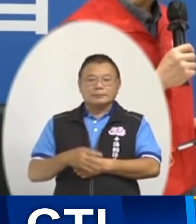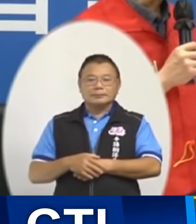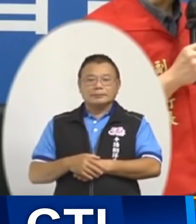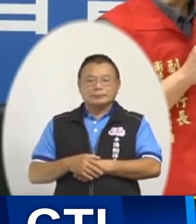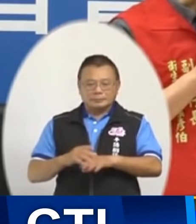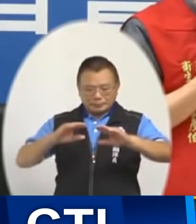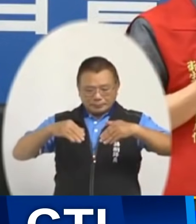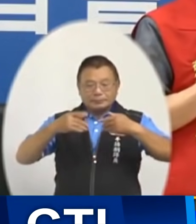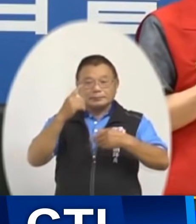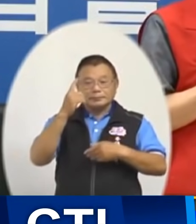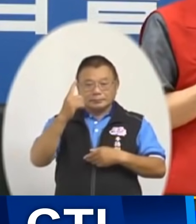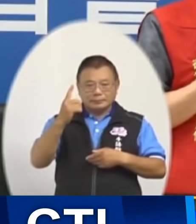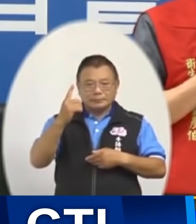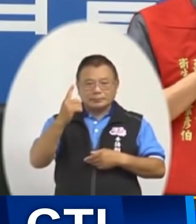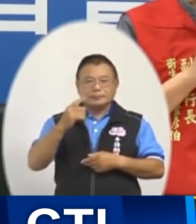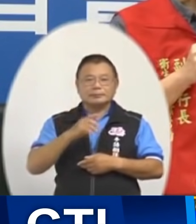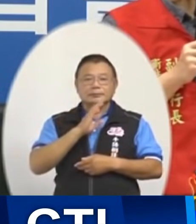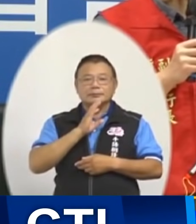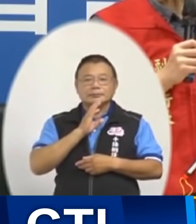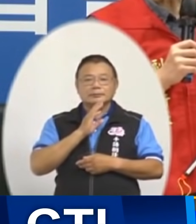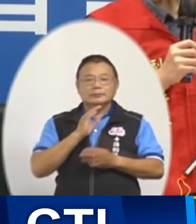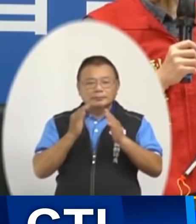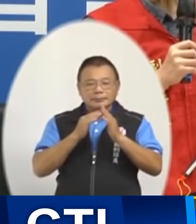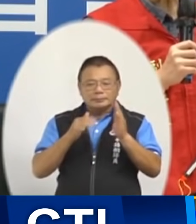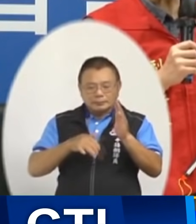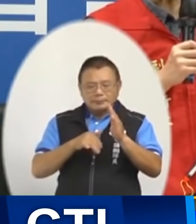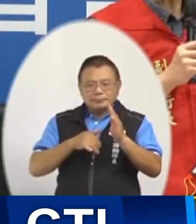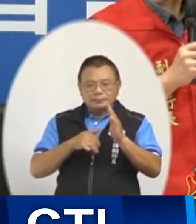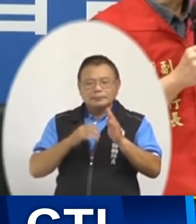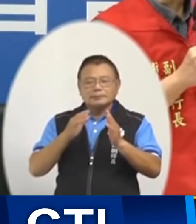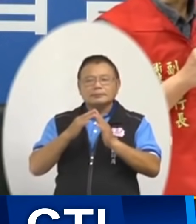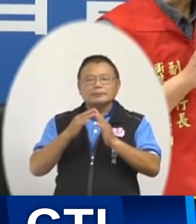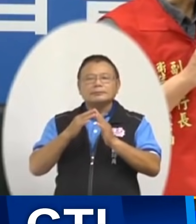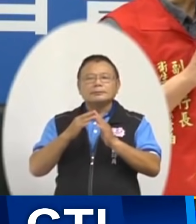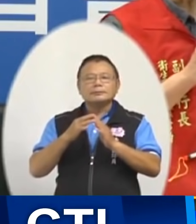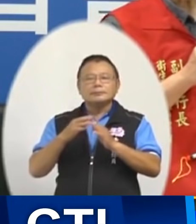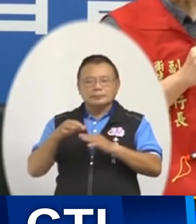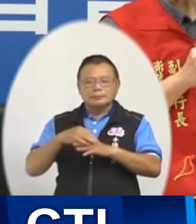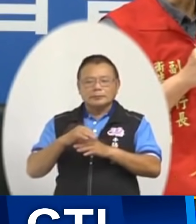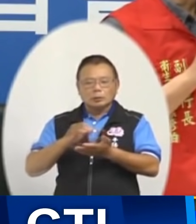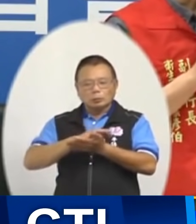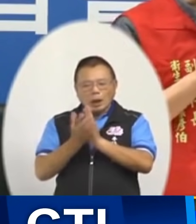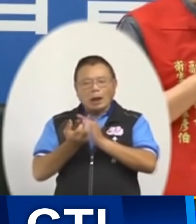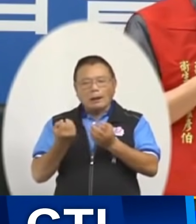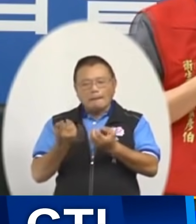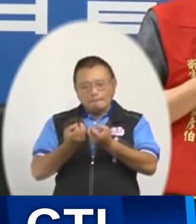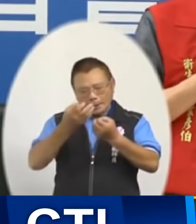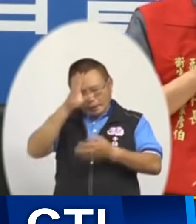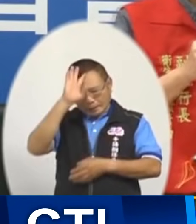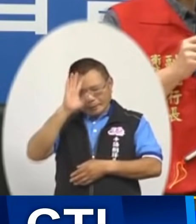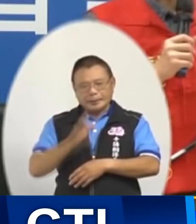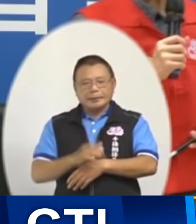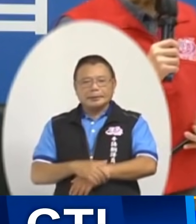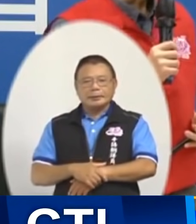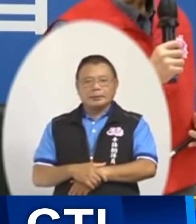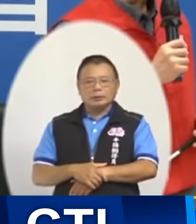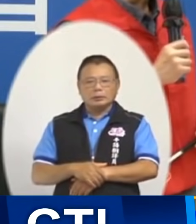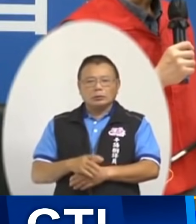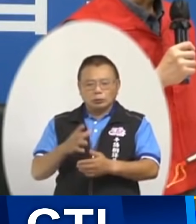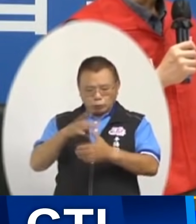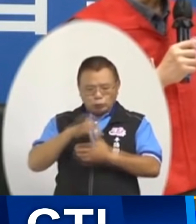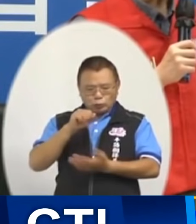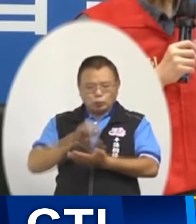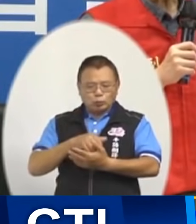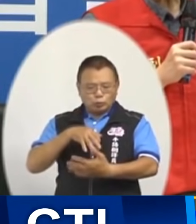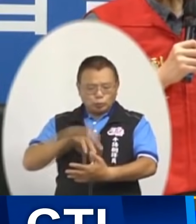麻将牌咖传染链里面有一个居家隔离的家属。他发病了，那个是已经框列裁检，